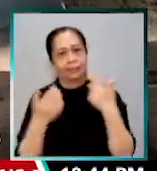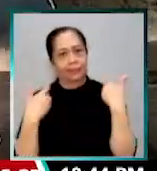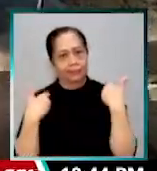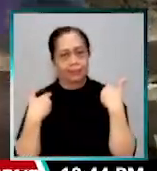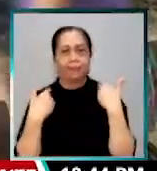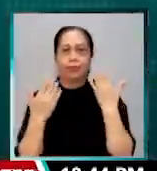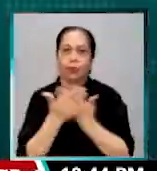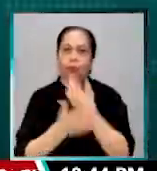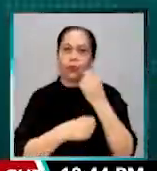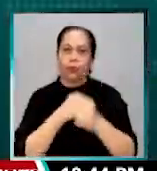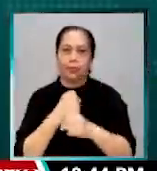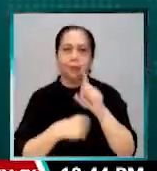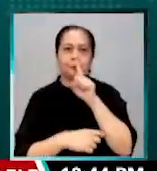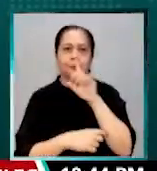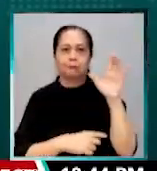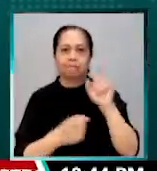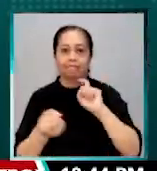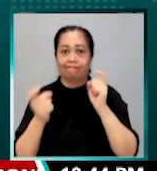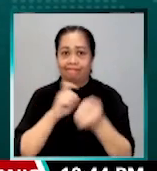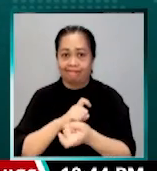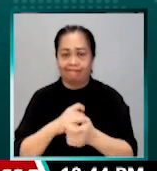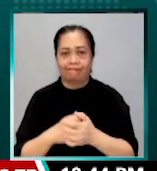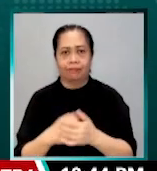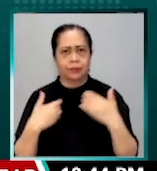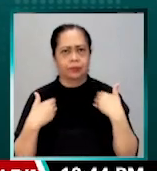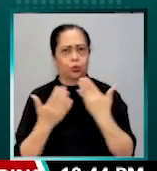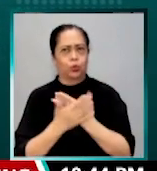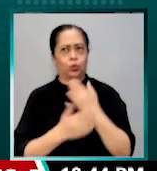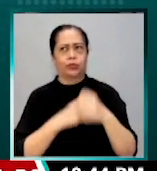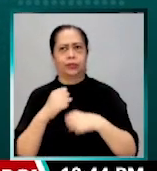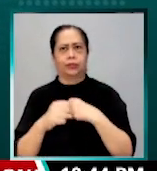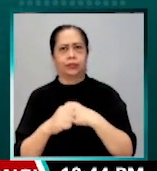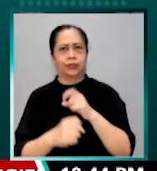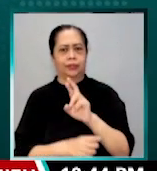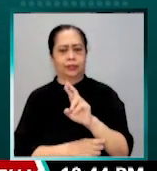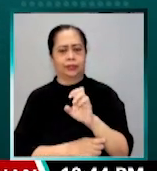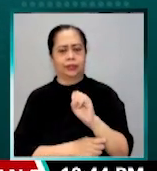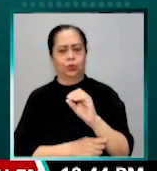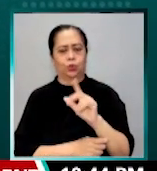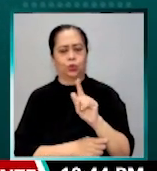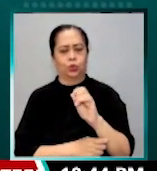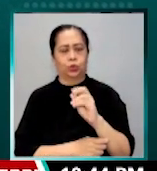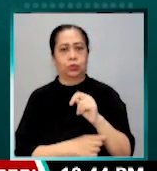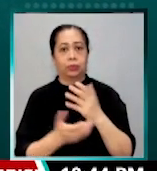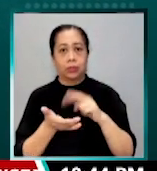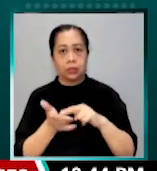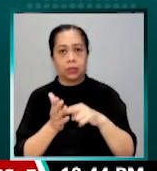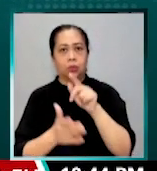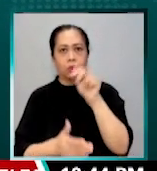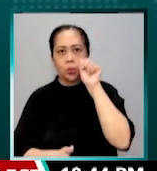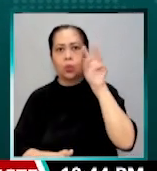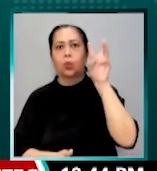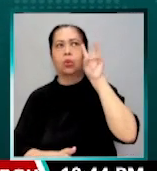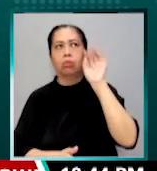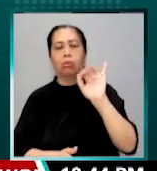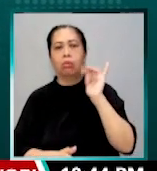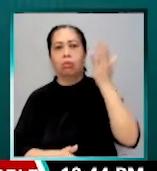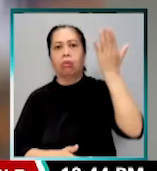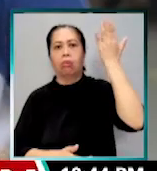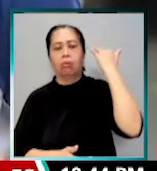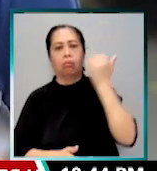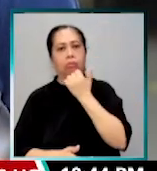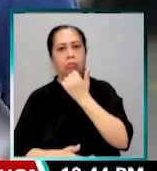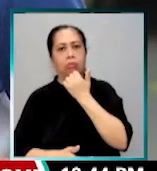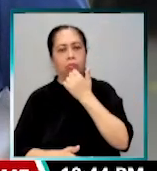Year's Resolution. Kapag meron kang New Year's Resolution, meron kang tinatawag na awareness sa mga bagay na gusto mong i-improve sa sarili